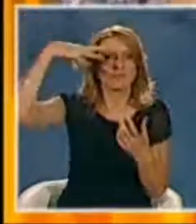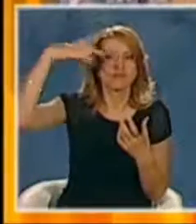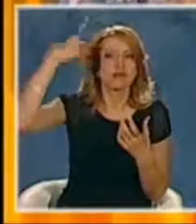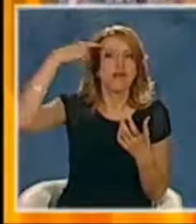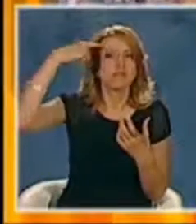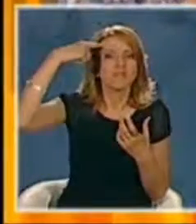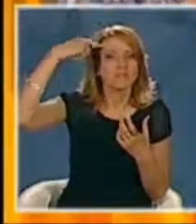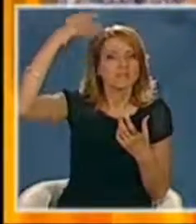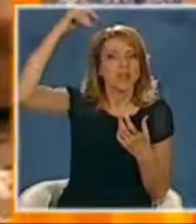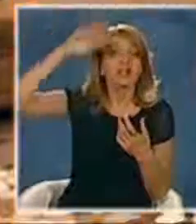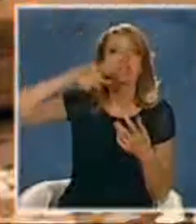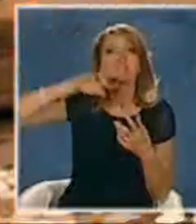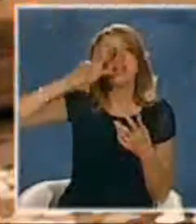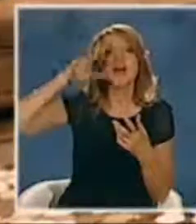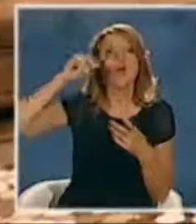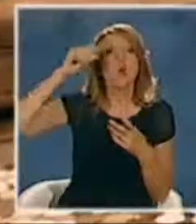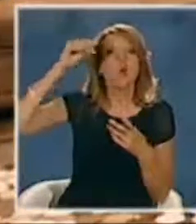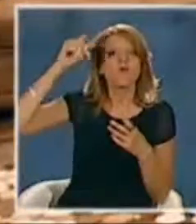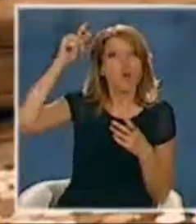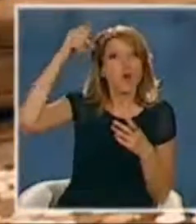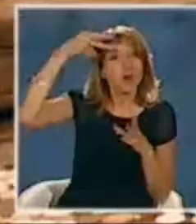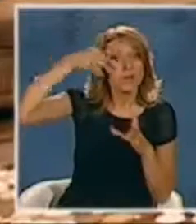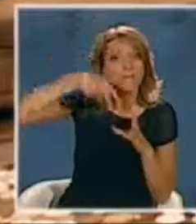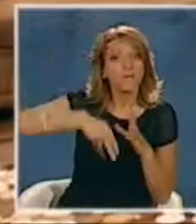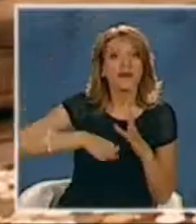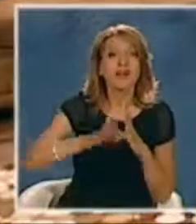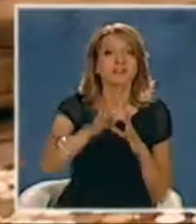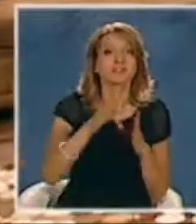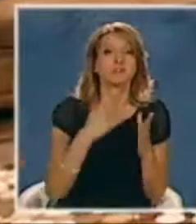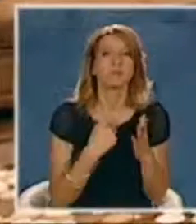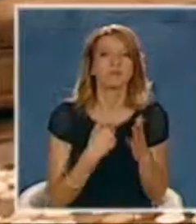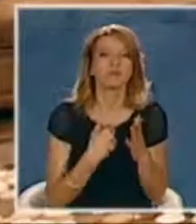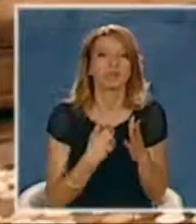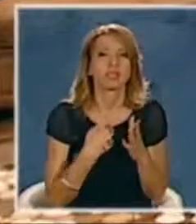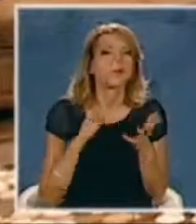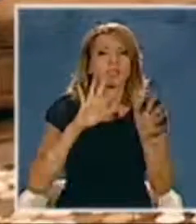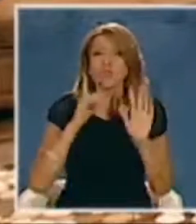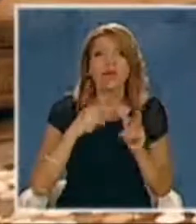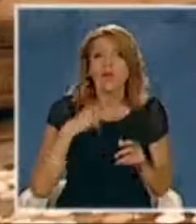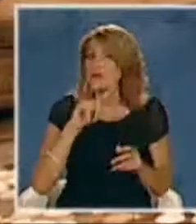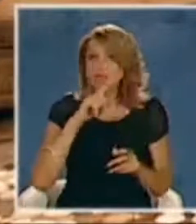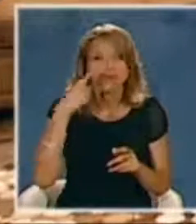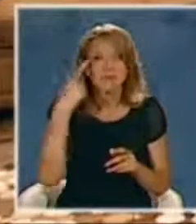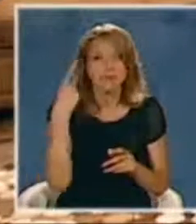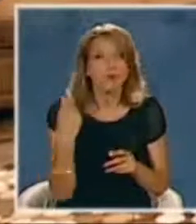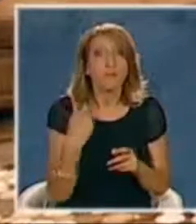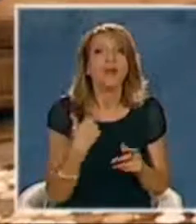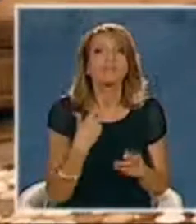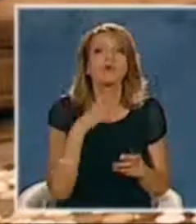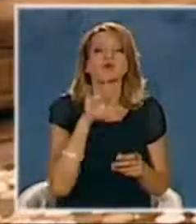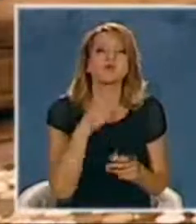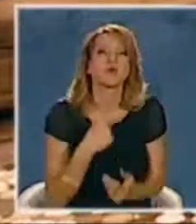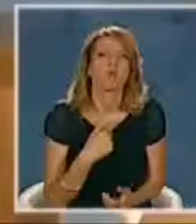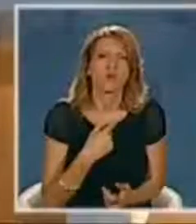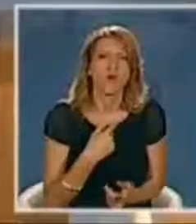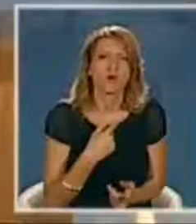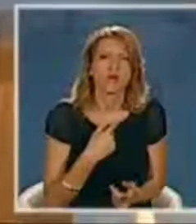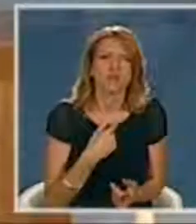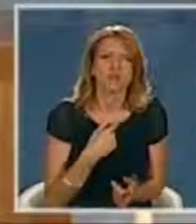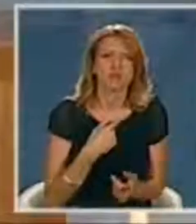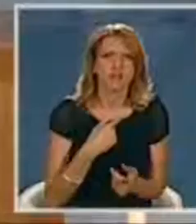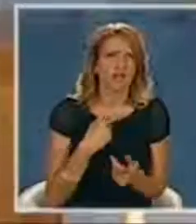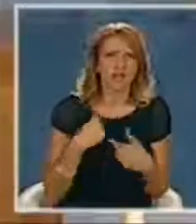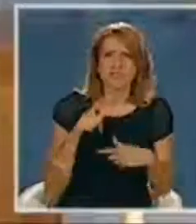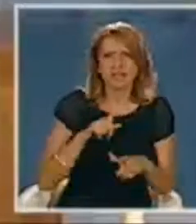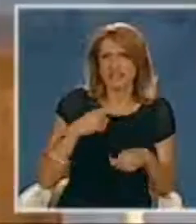някой говори през мене и дори много пъти ми се случило да не си спомням какво съм говорил. Или може би да използваш термини, които и за първи път чуваш. Ти не си